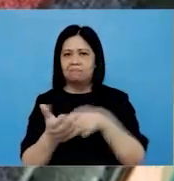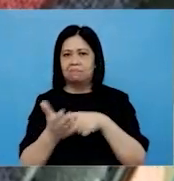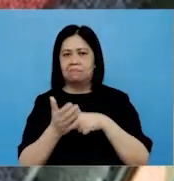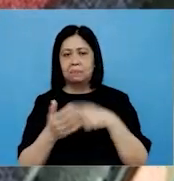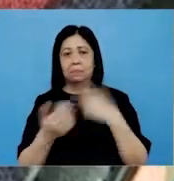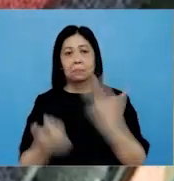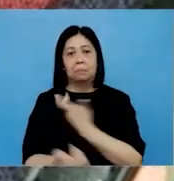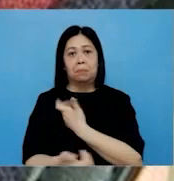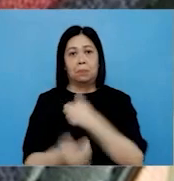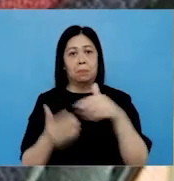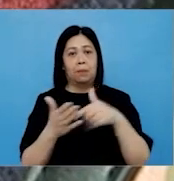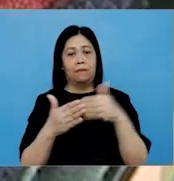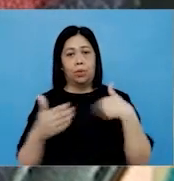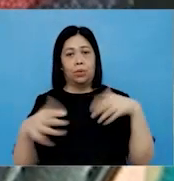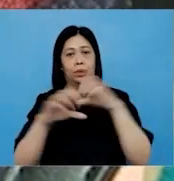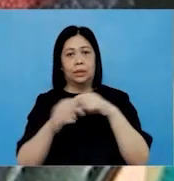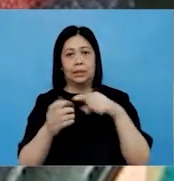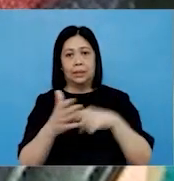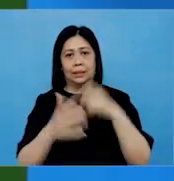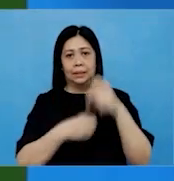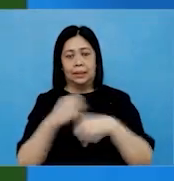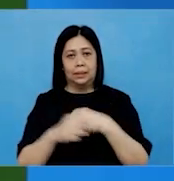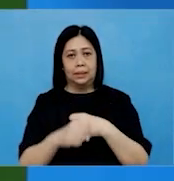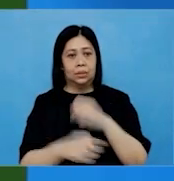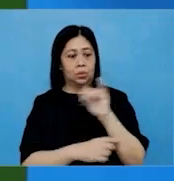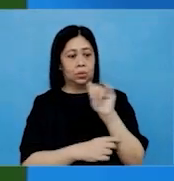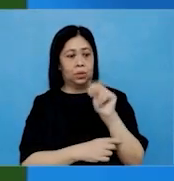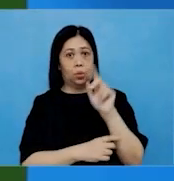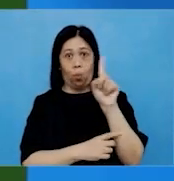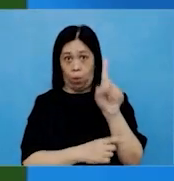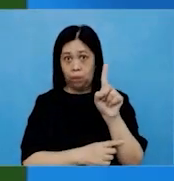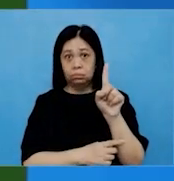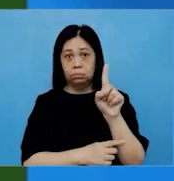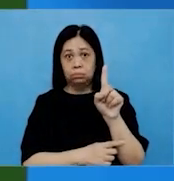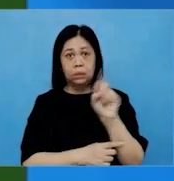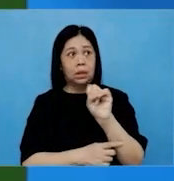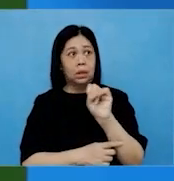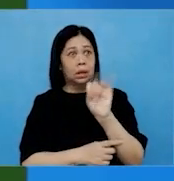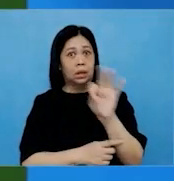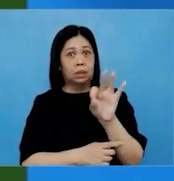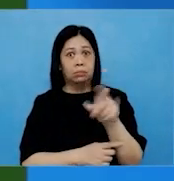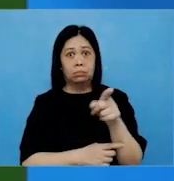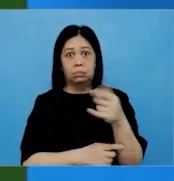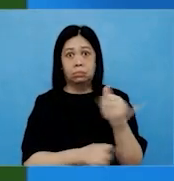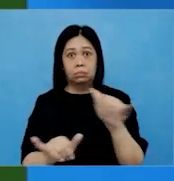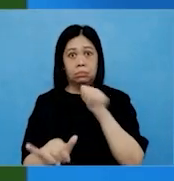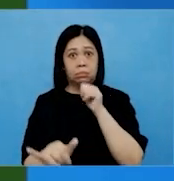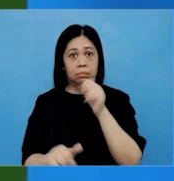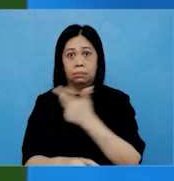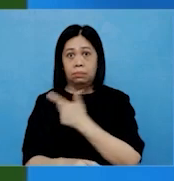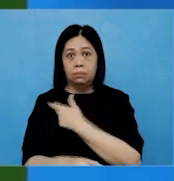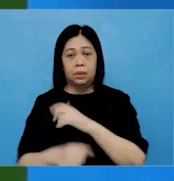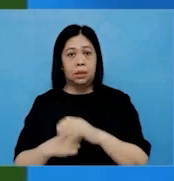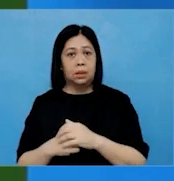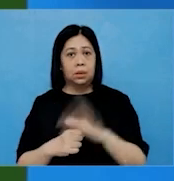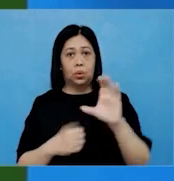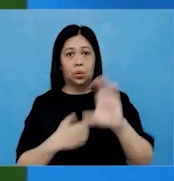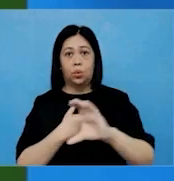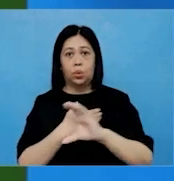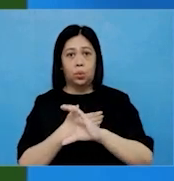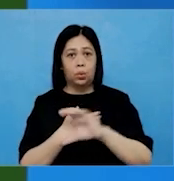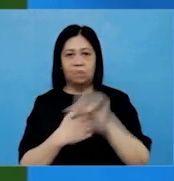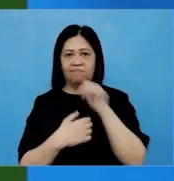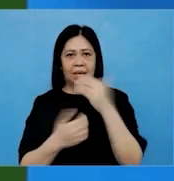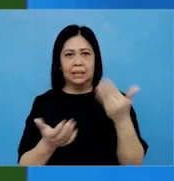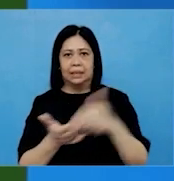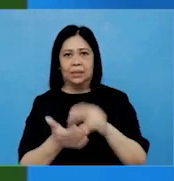ang taon. So on January 1, May, if they are not vaccinated, their contracts will not be renewed.